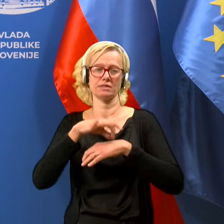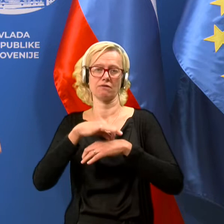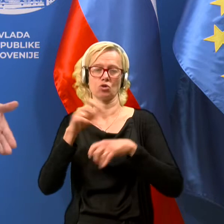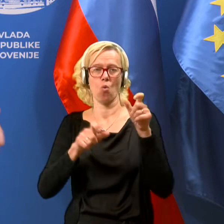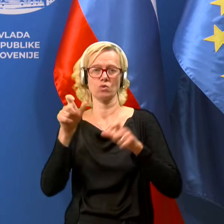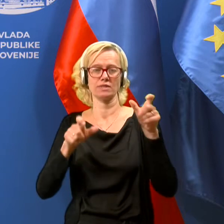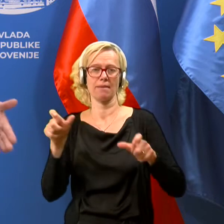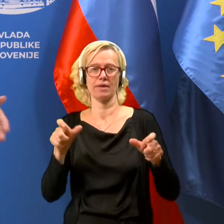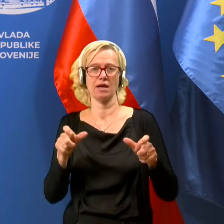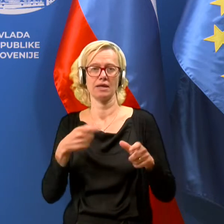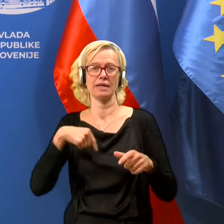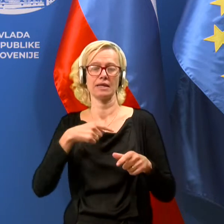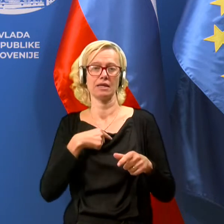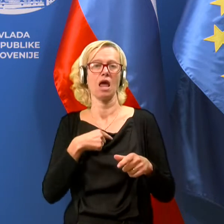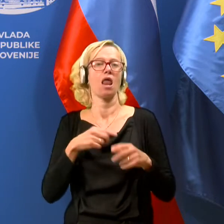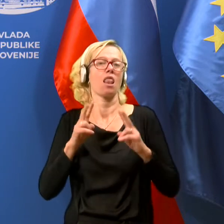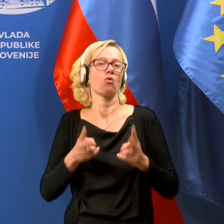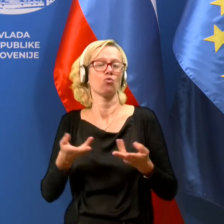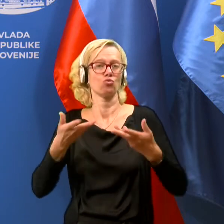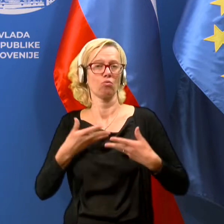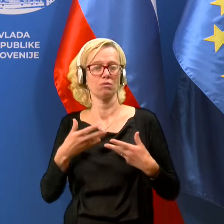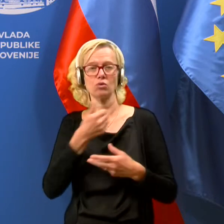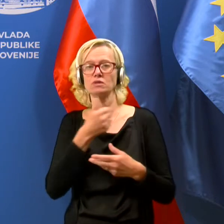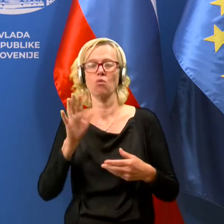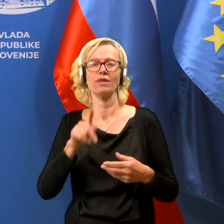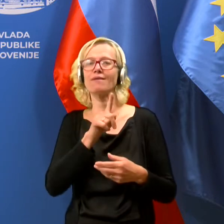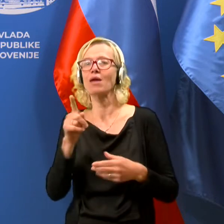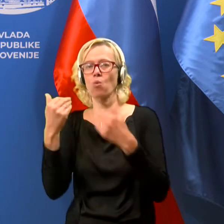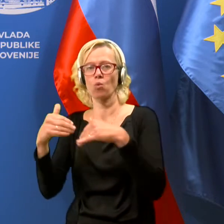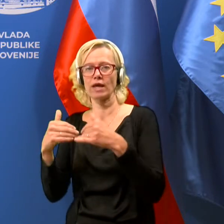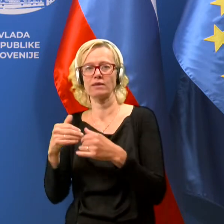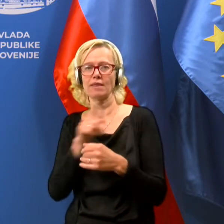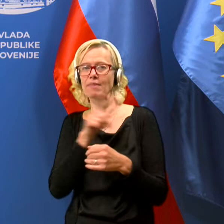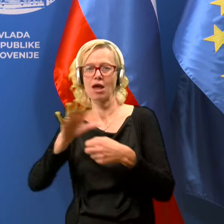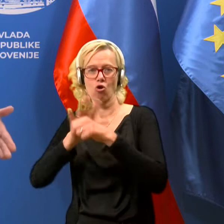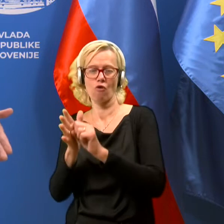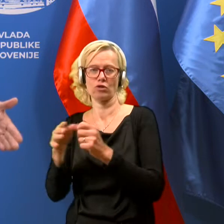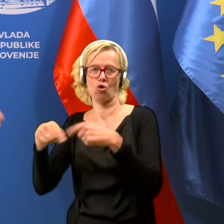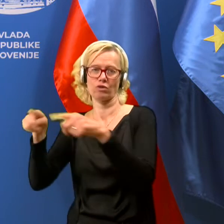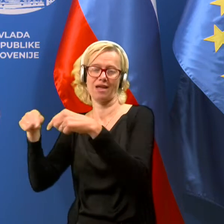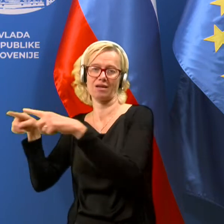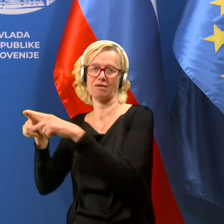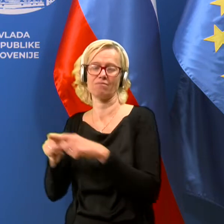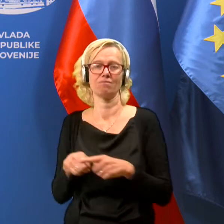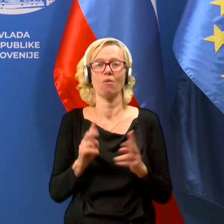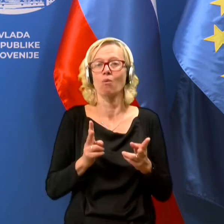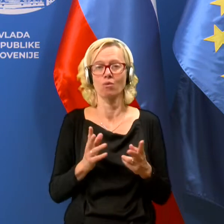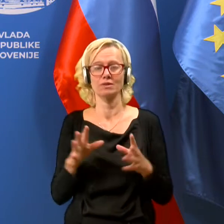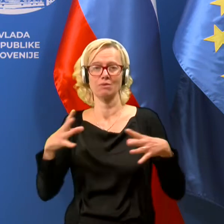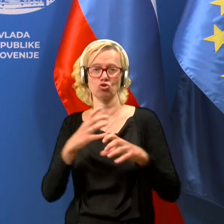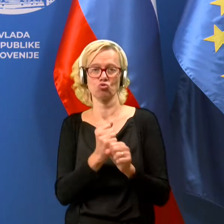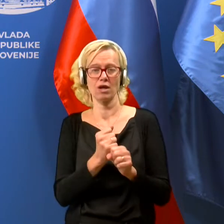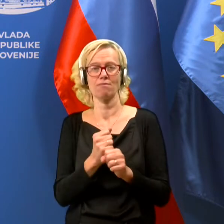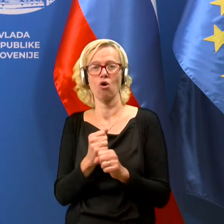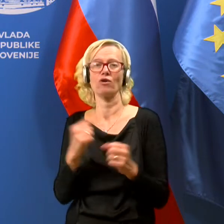osebje, ki pa smo ga in ki ga lahko dobimo samo na neurgentnih, ne-COVID oddelkih, na način, da zmanjšujemo dejavnosti